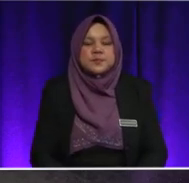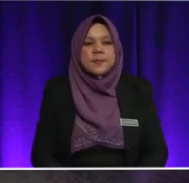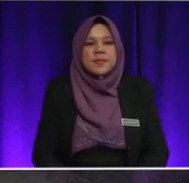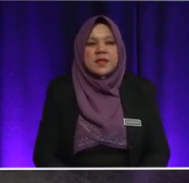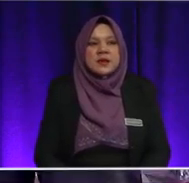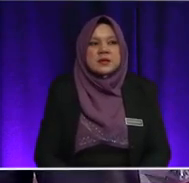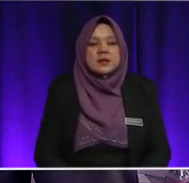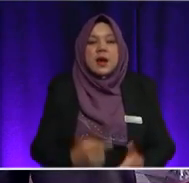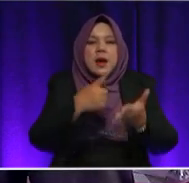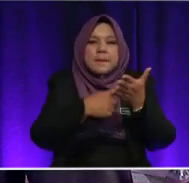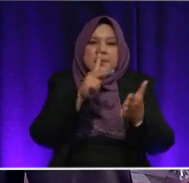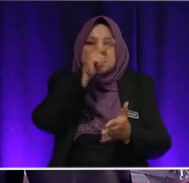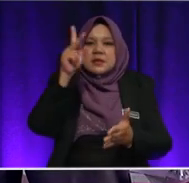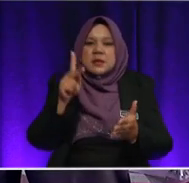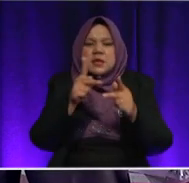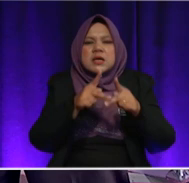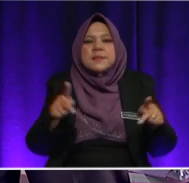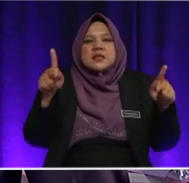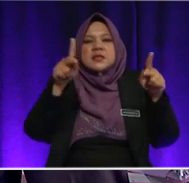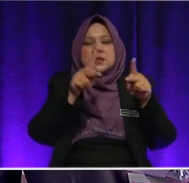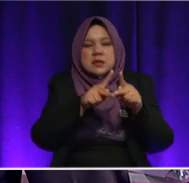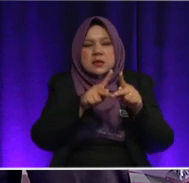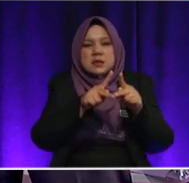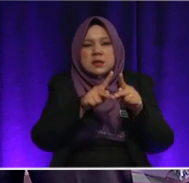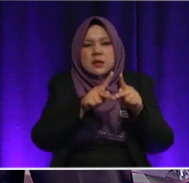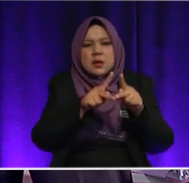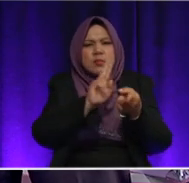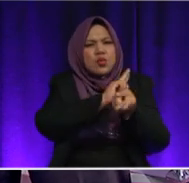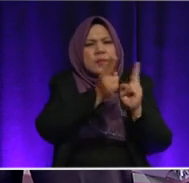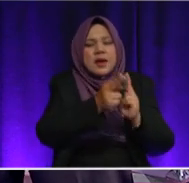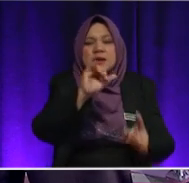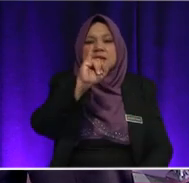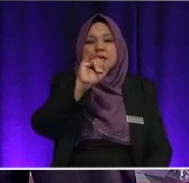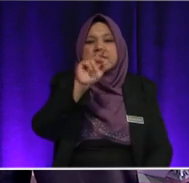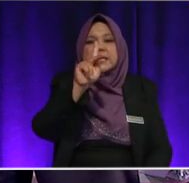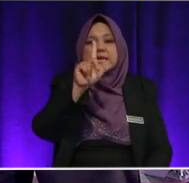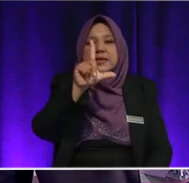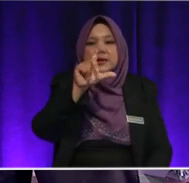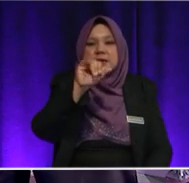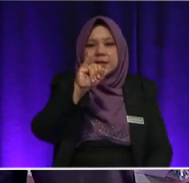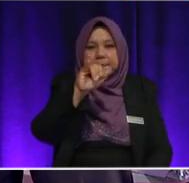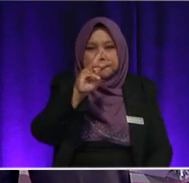Apakah kepentingannya adalah mengurangi iklim sekarang ini musim panas